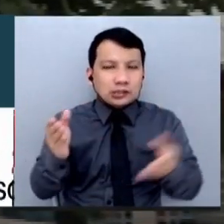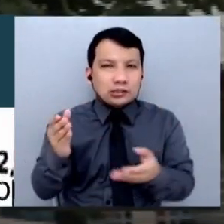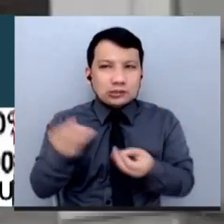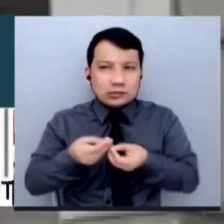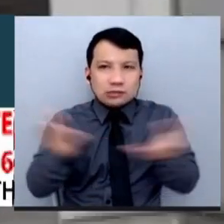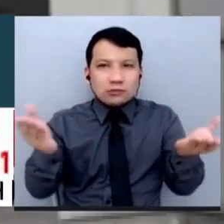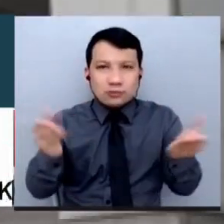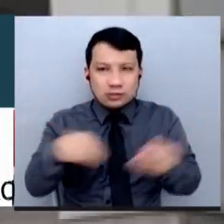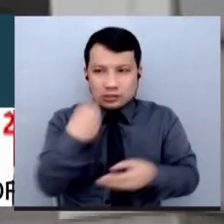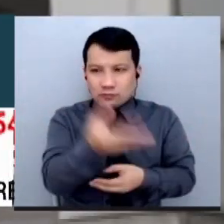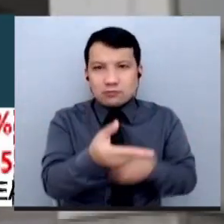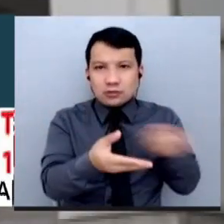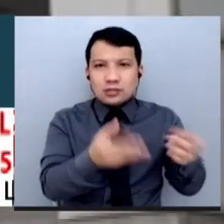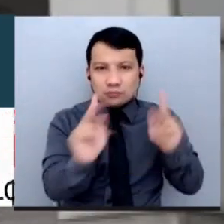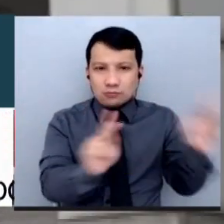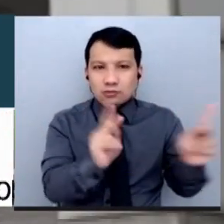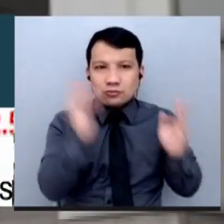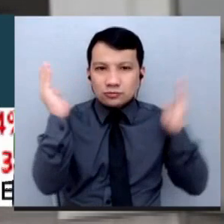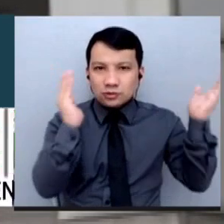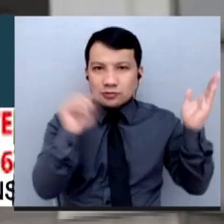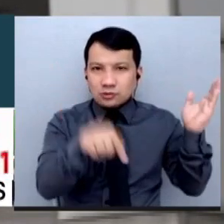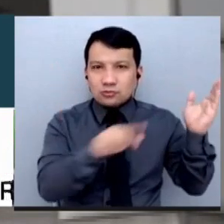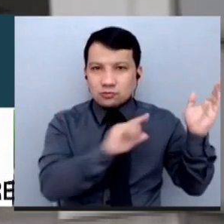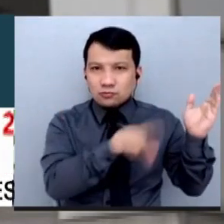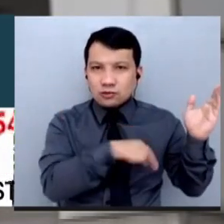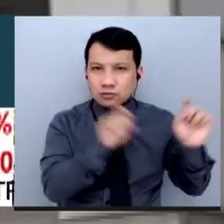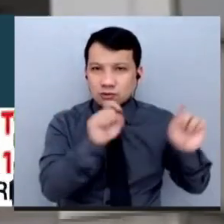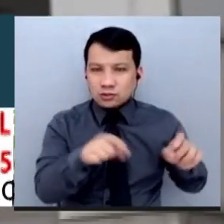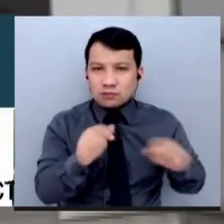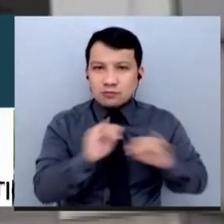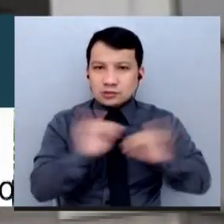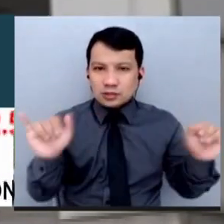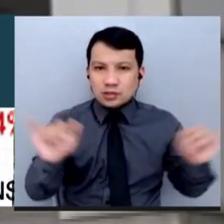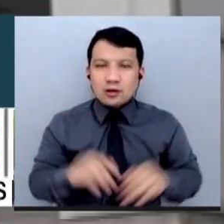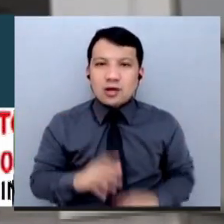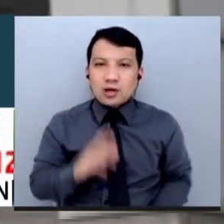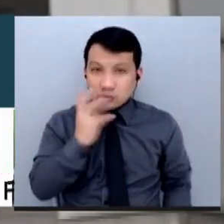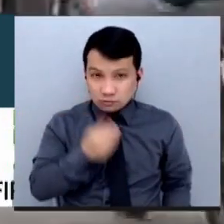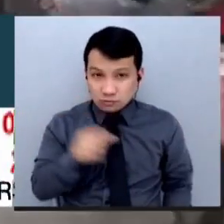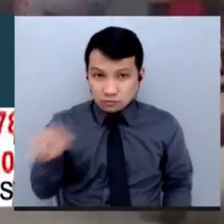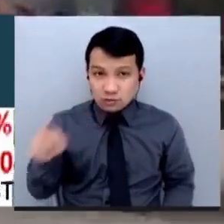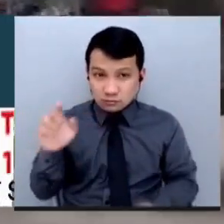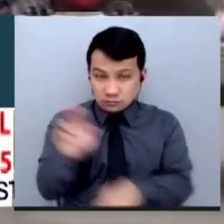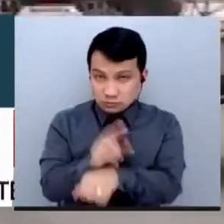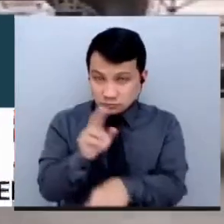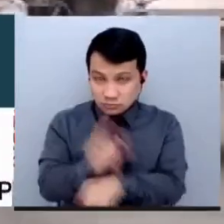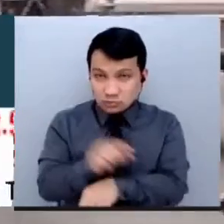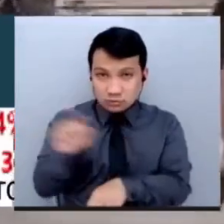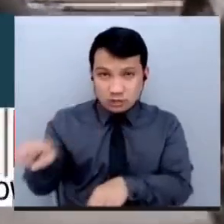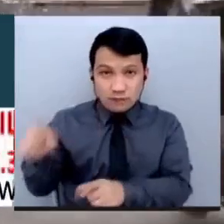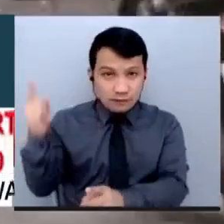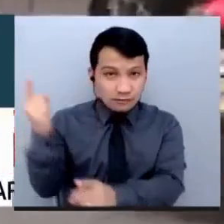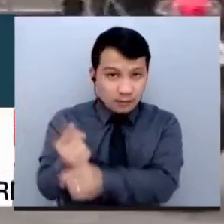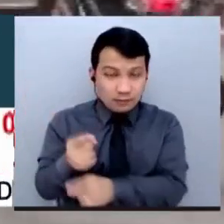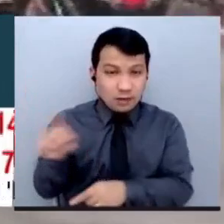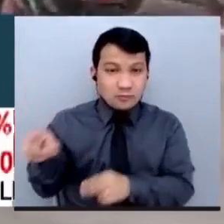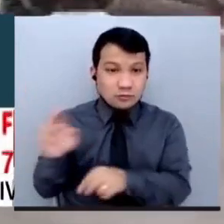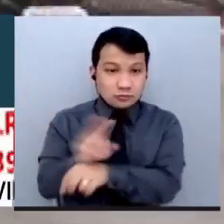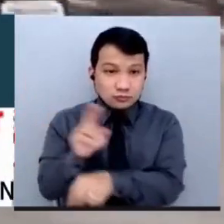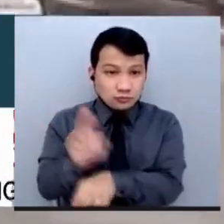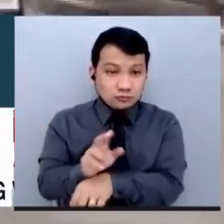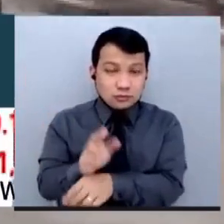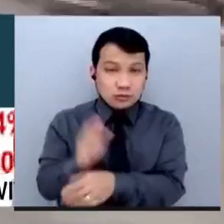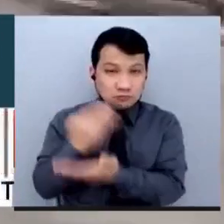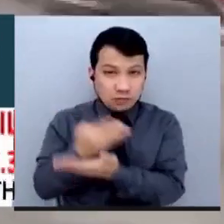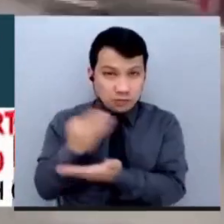na kinakailangan nila. Ang question lang dyan is, ginagastos ba ng tama yung budget? Kaya